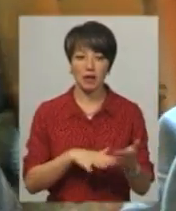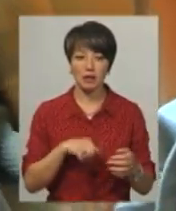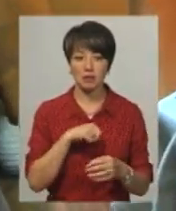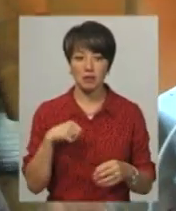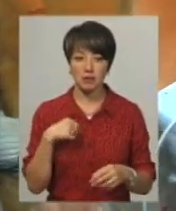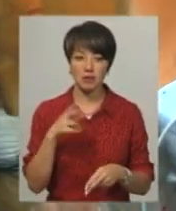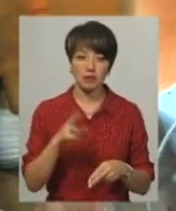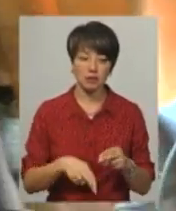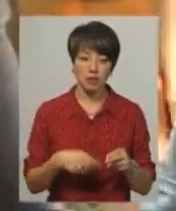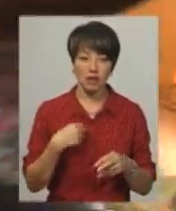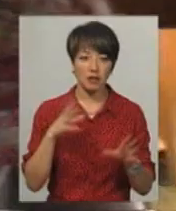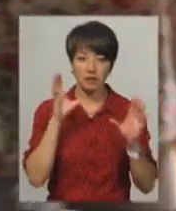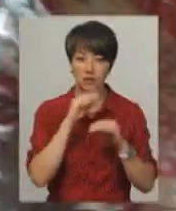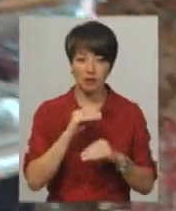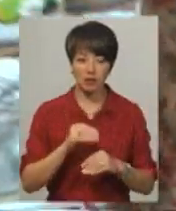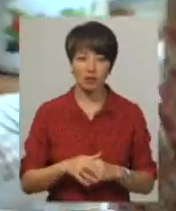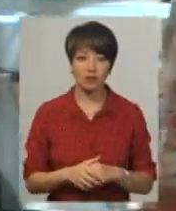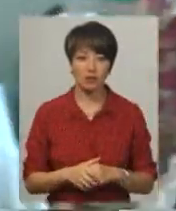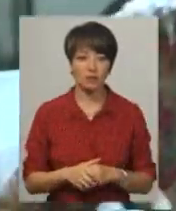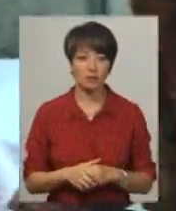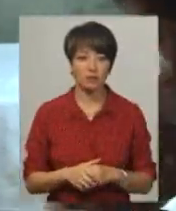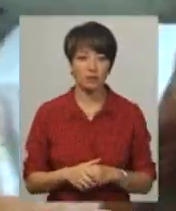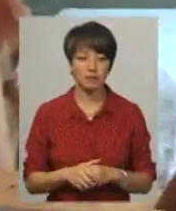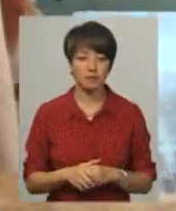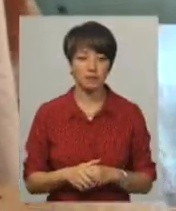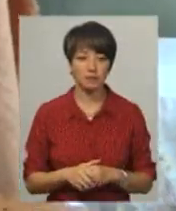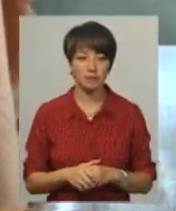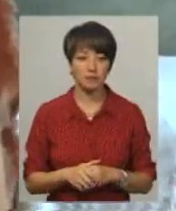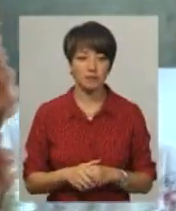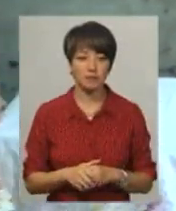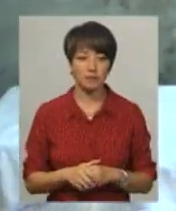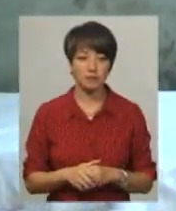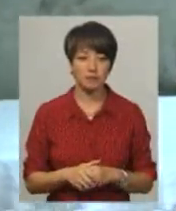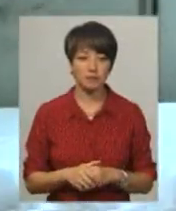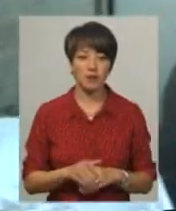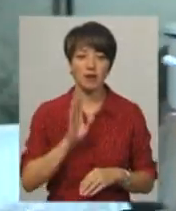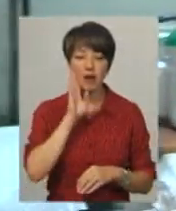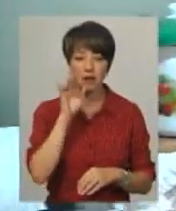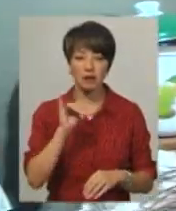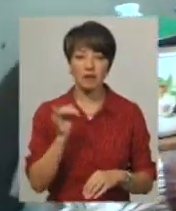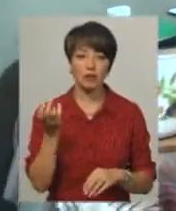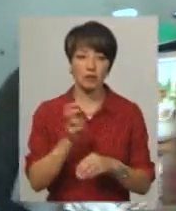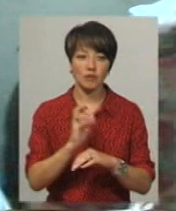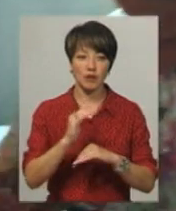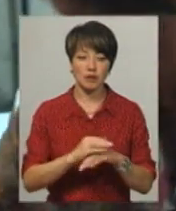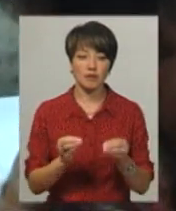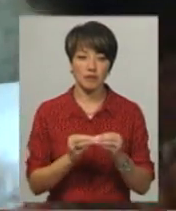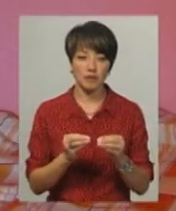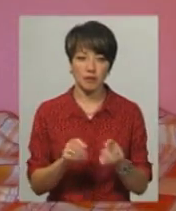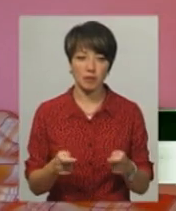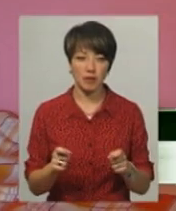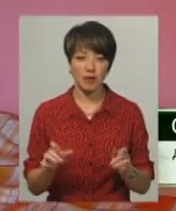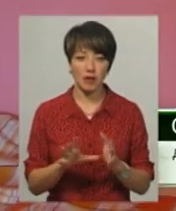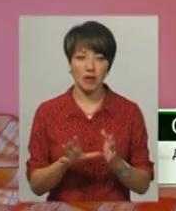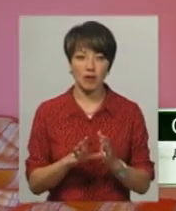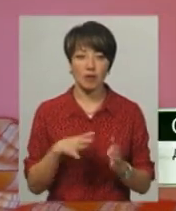або доварують, як я не встигаю. Отако ранку, і таку приходжу вечором на ці самі плитки. До